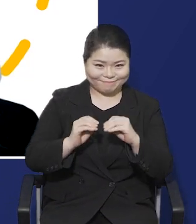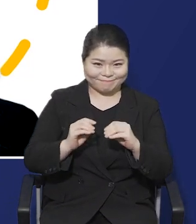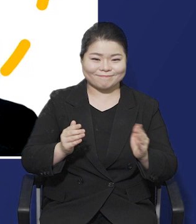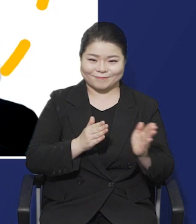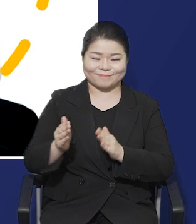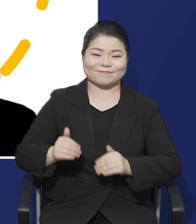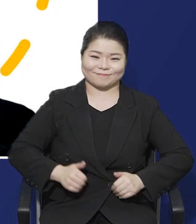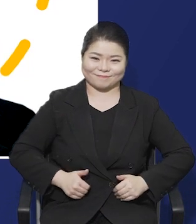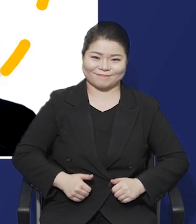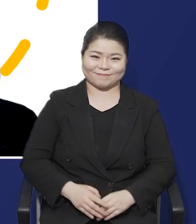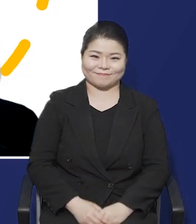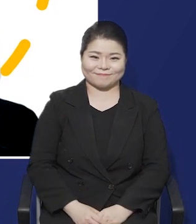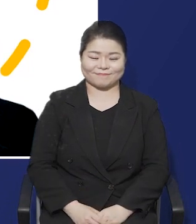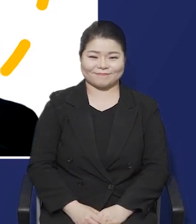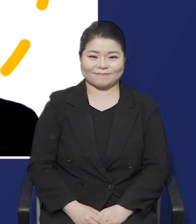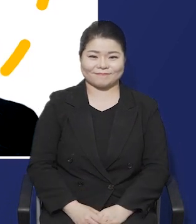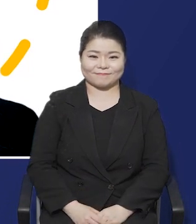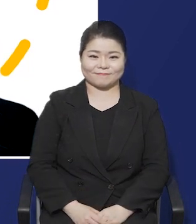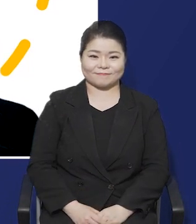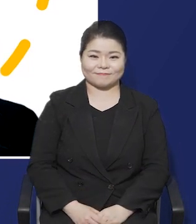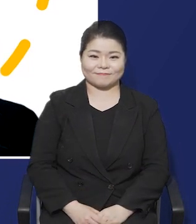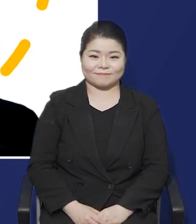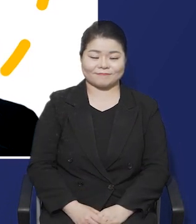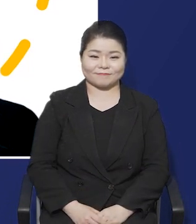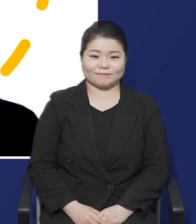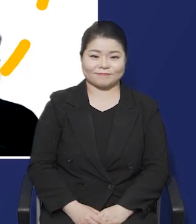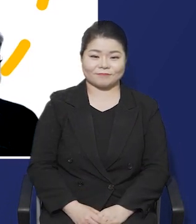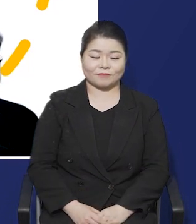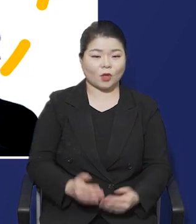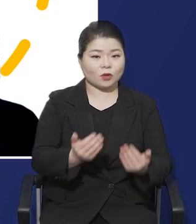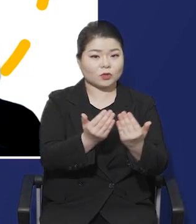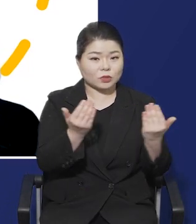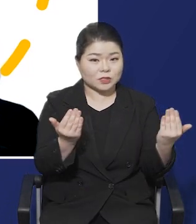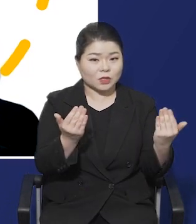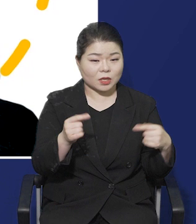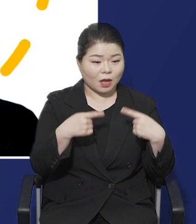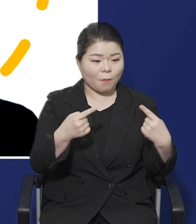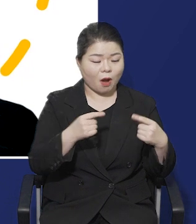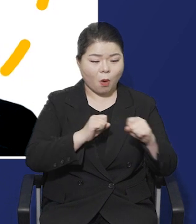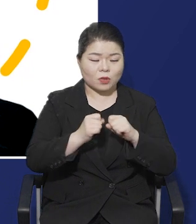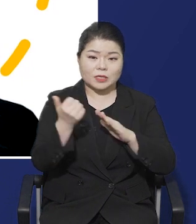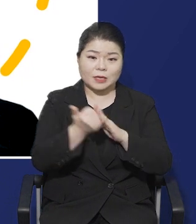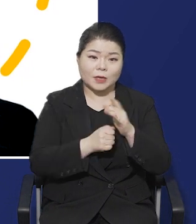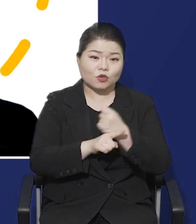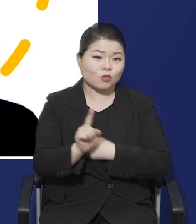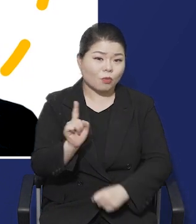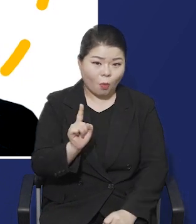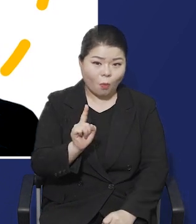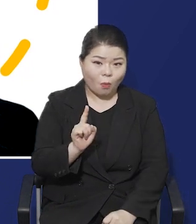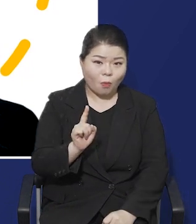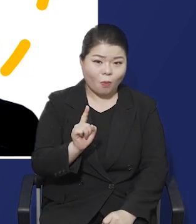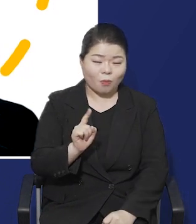해야 한다고 봅니다. 자, 마지막으로 그럼 왜 우리 전시회 참가 활동이 실패하는가, 이런 부분에